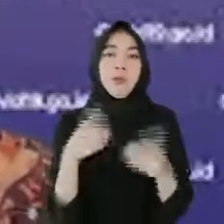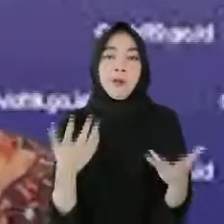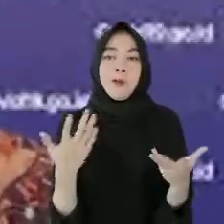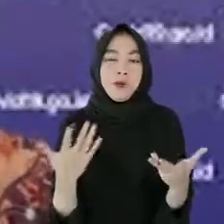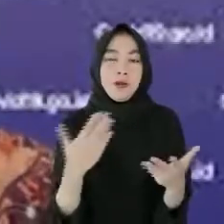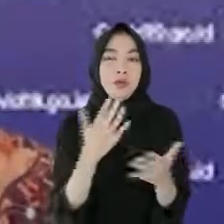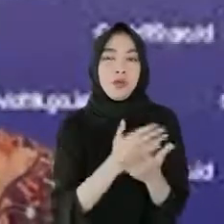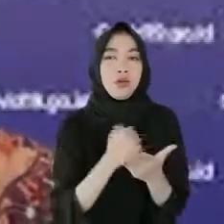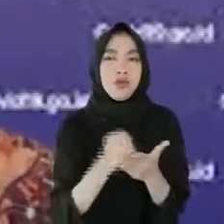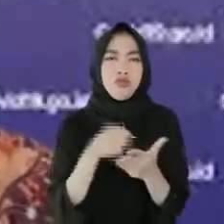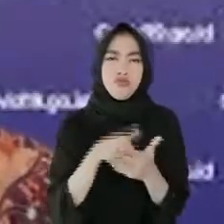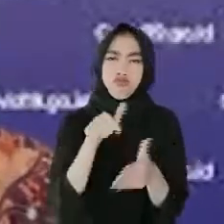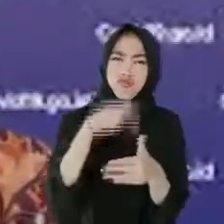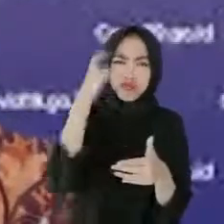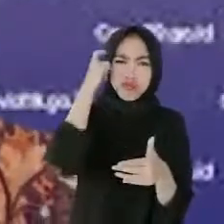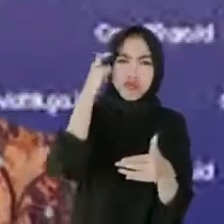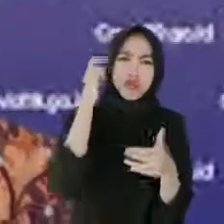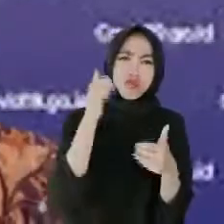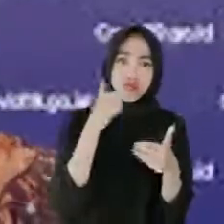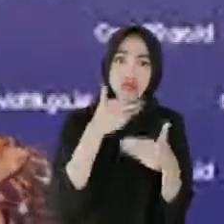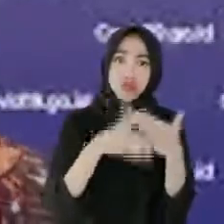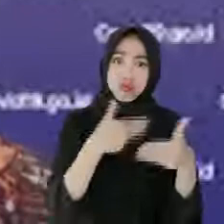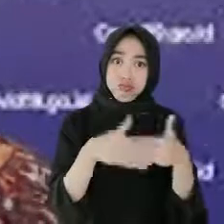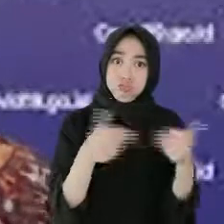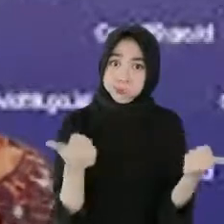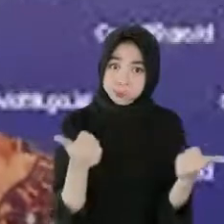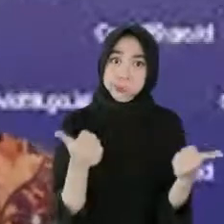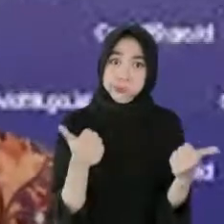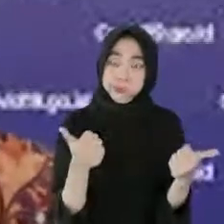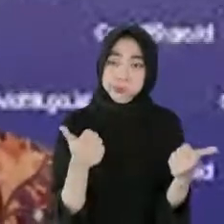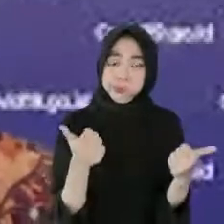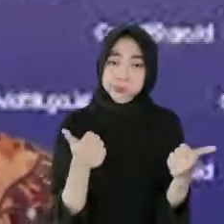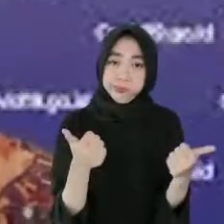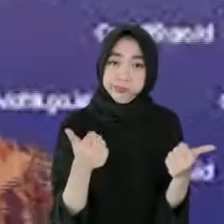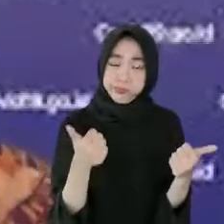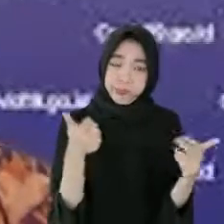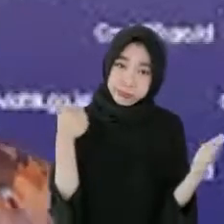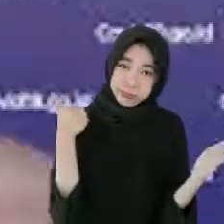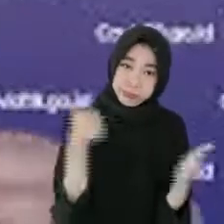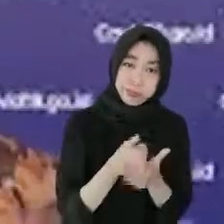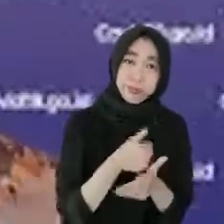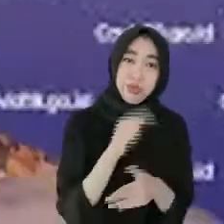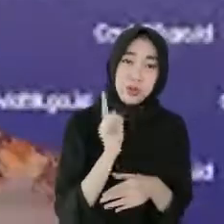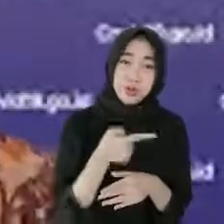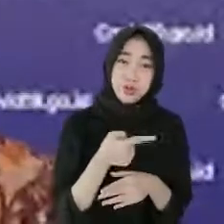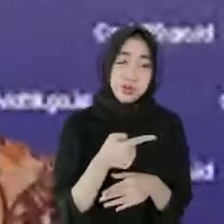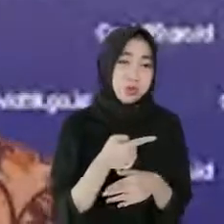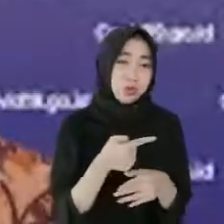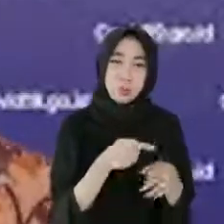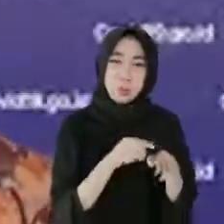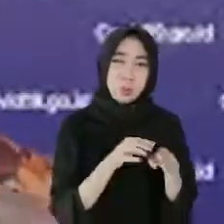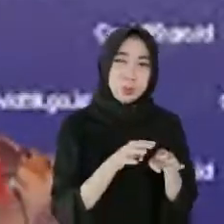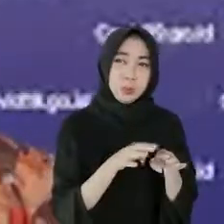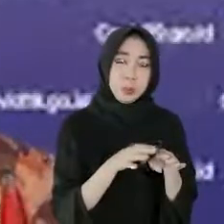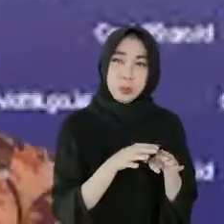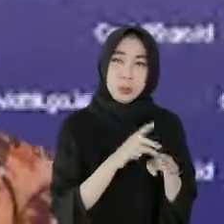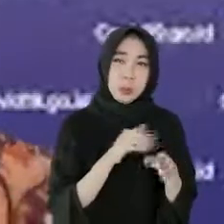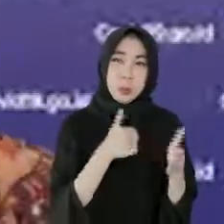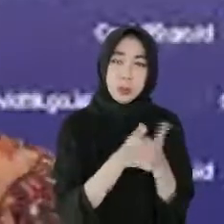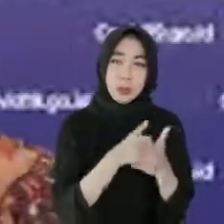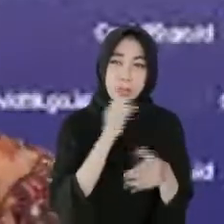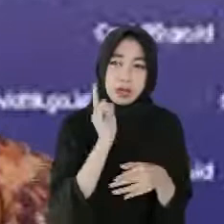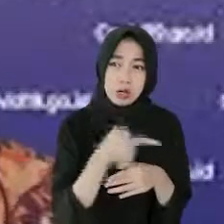protokol kesehatan untuk betul-betul rejal and kemudian mutlak dilakukan tidak ada kompromi diantara seluruh